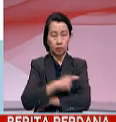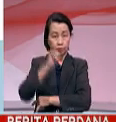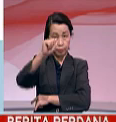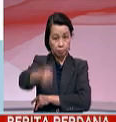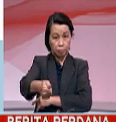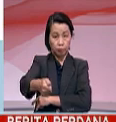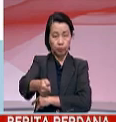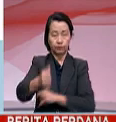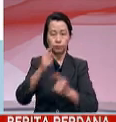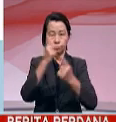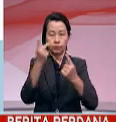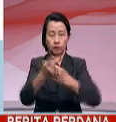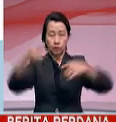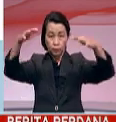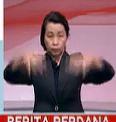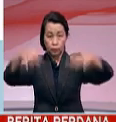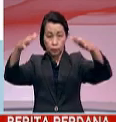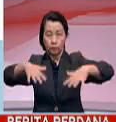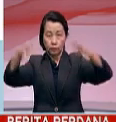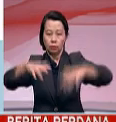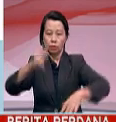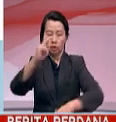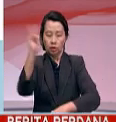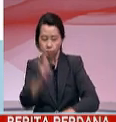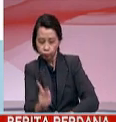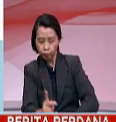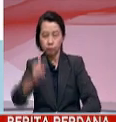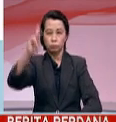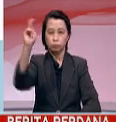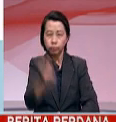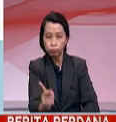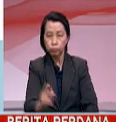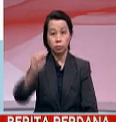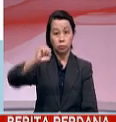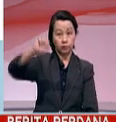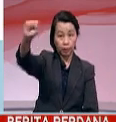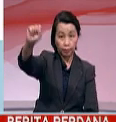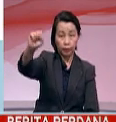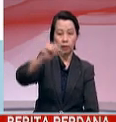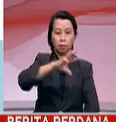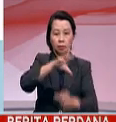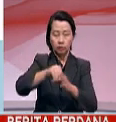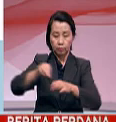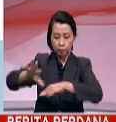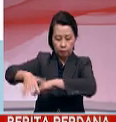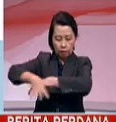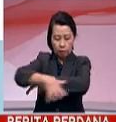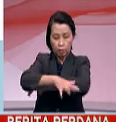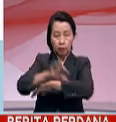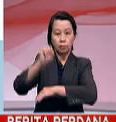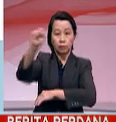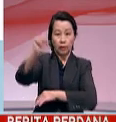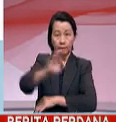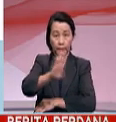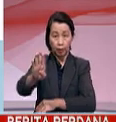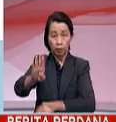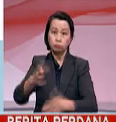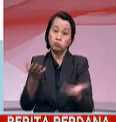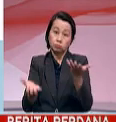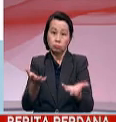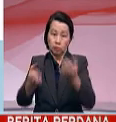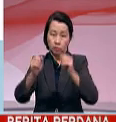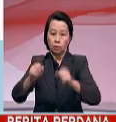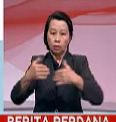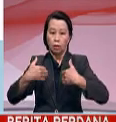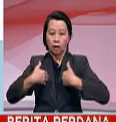esok, keadaan hujan beserta ribut petir di negeri Sabah ini termasuk di perairan Sabah Barat berpotensi